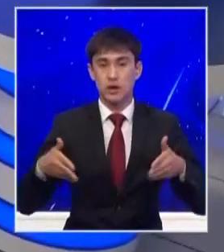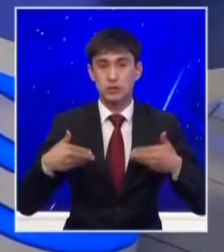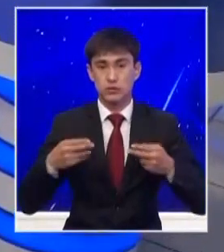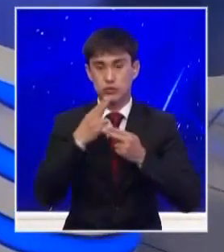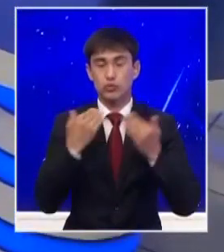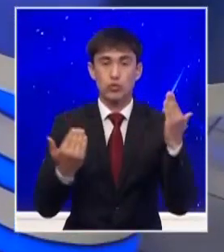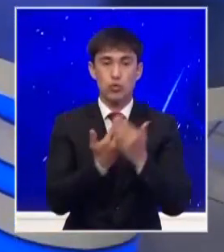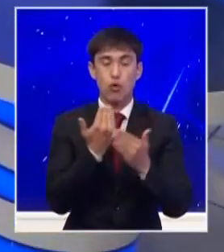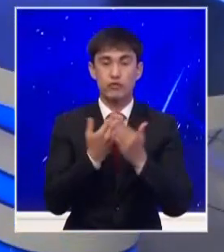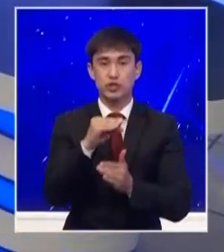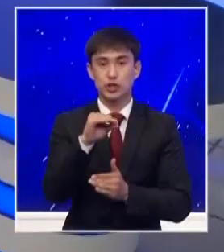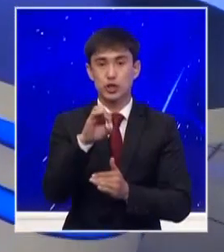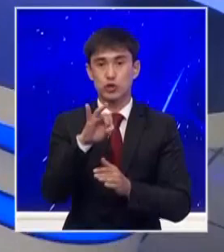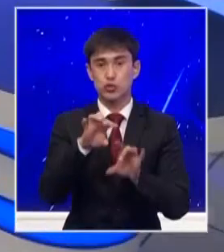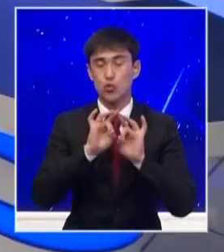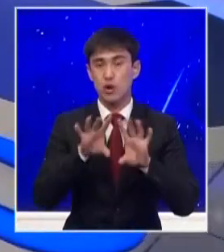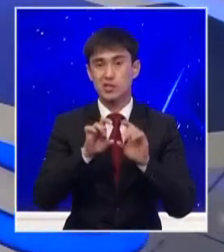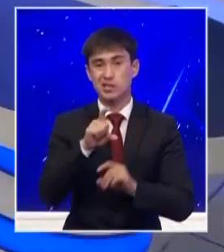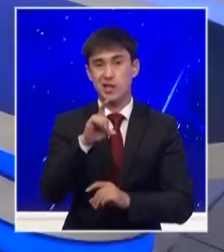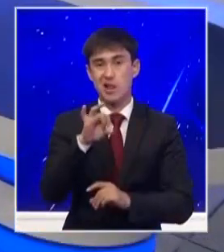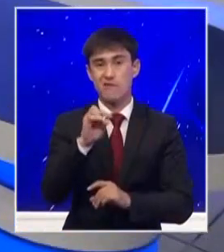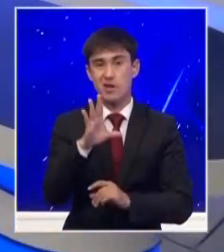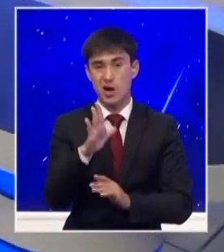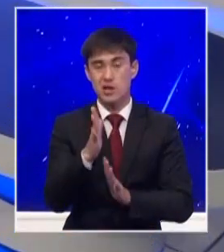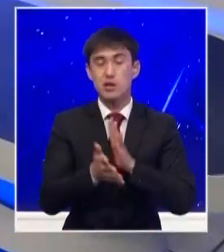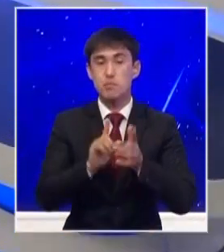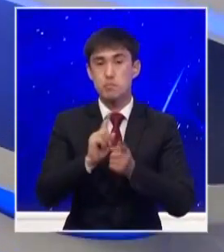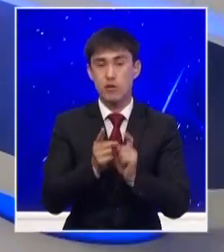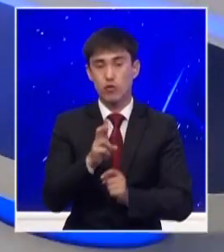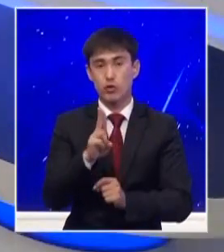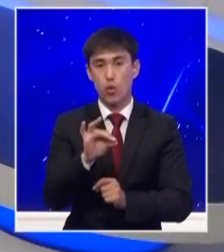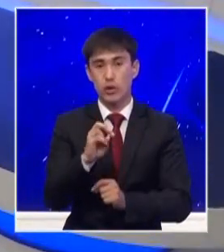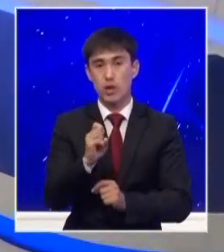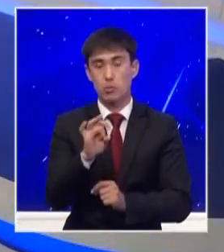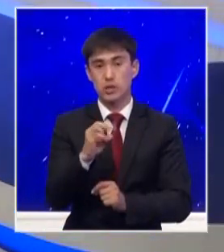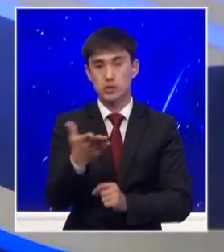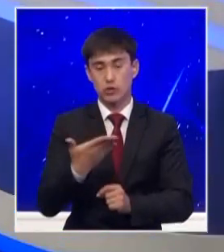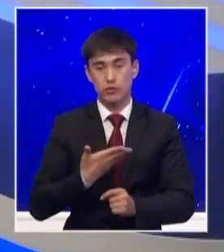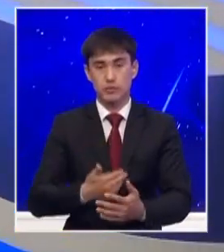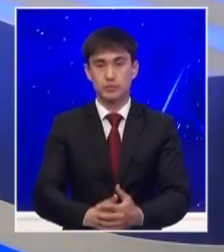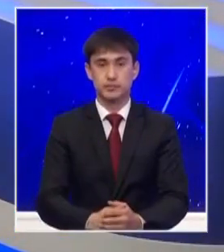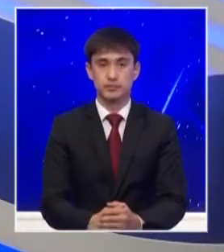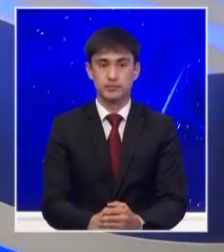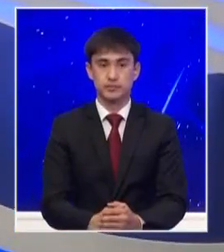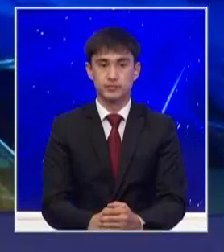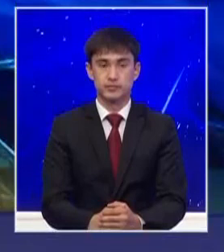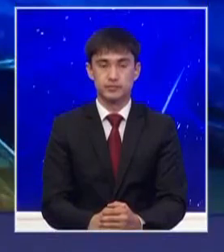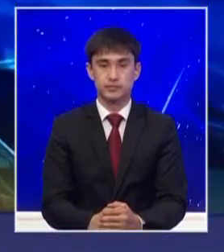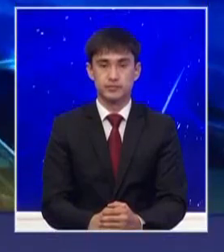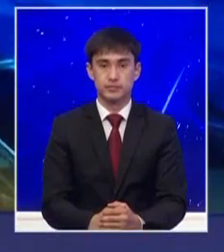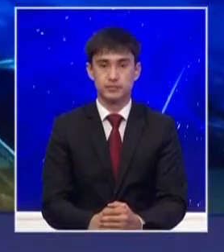Здравствуйте, на телеканале ЖТСУ новости. В студии прямого эфира Эльвира Ликерова, и сурдоперевод осуществляет Даурен Абдрасилов.